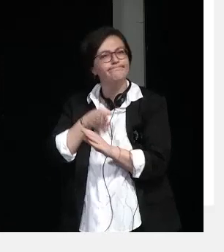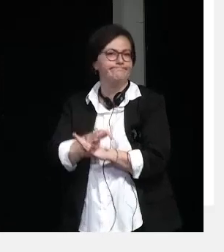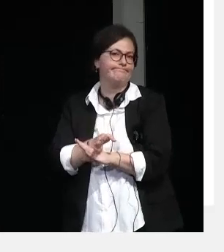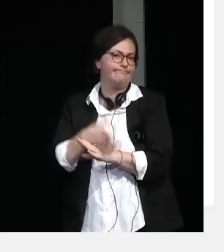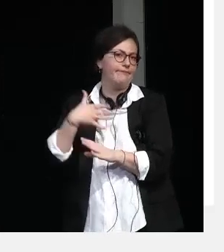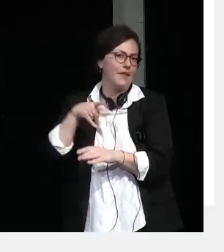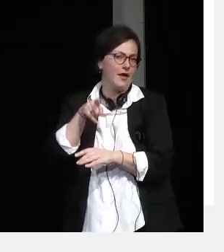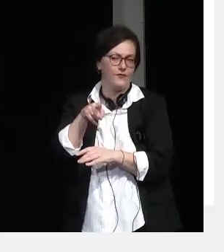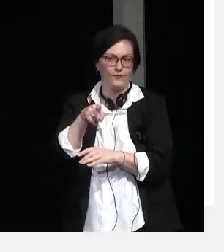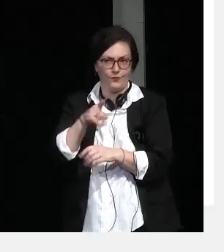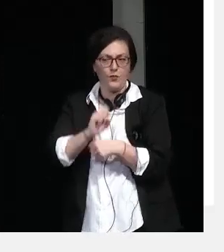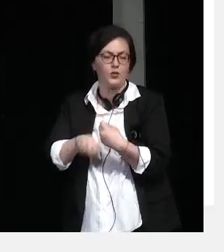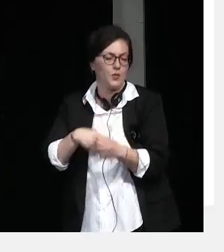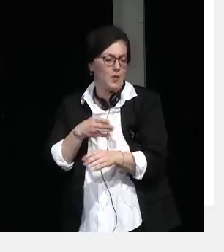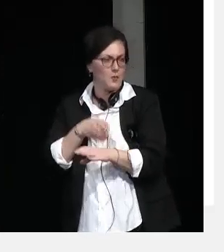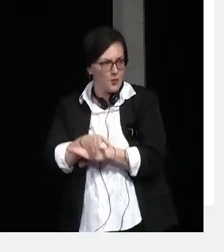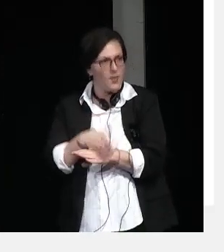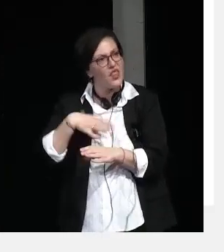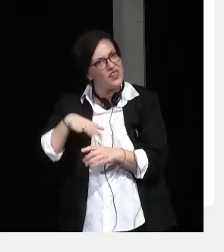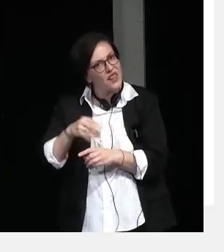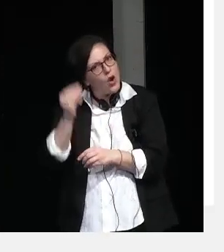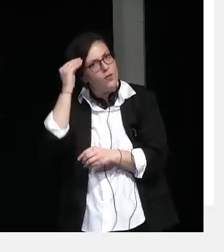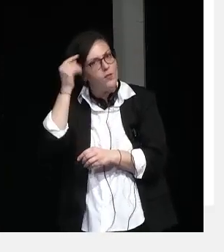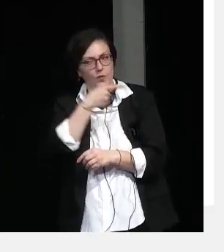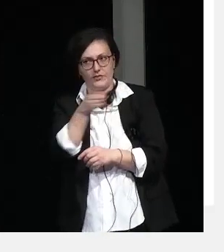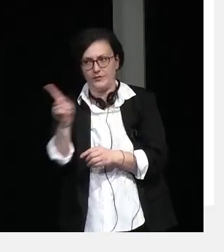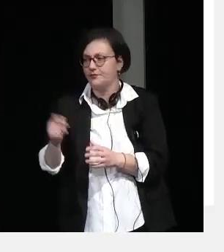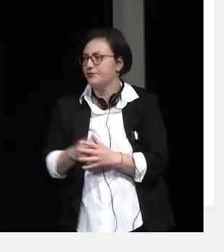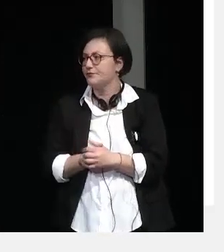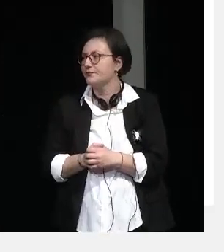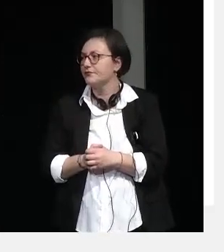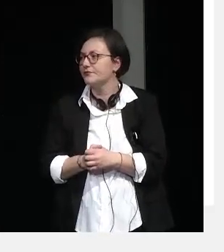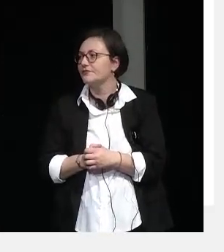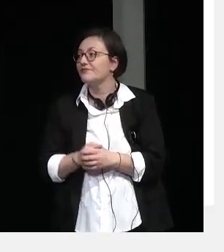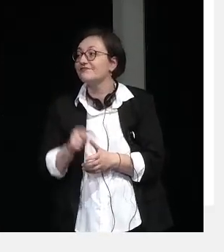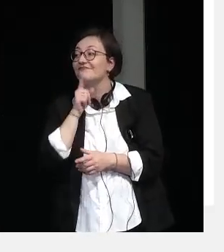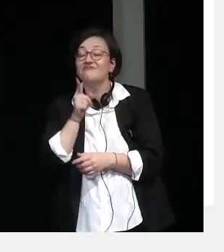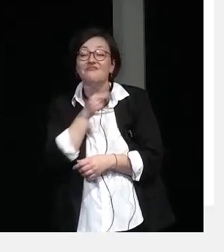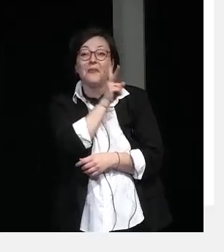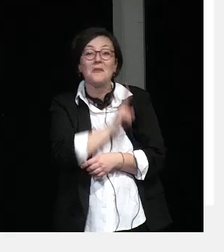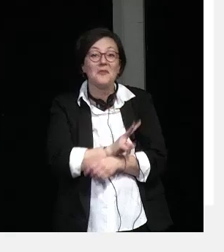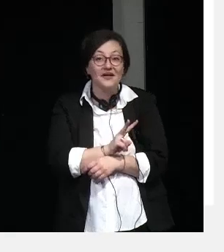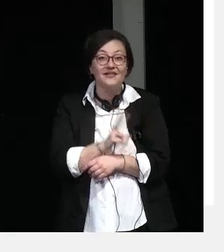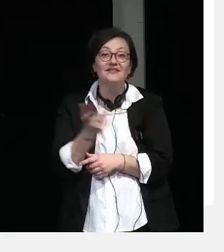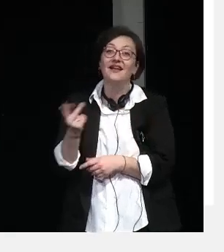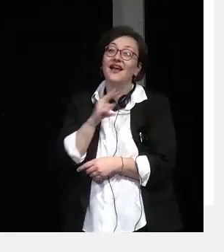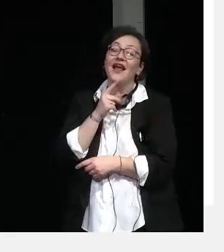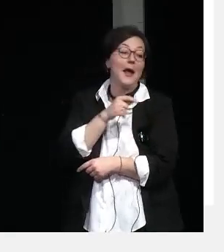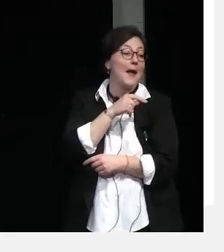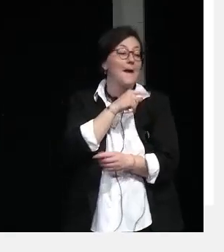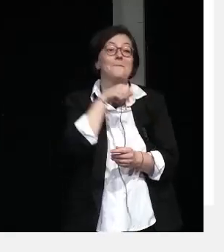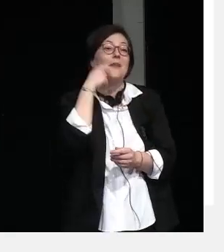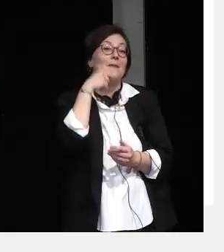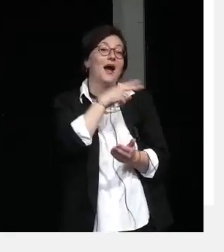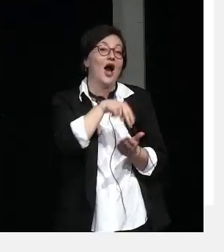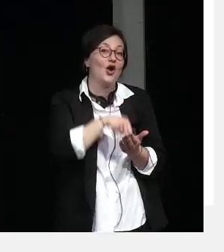πολύ. Είναι μια αρχή πολύ σημαντική. Πάρα πολύ σημαντική. Και γι' αυτό υπάρχουν οι μαμάδες, για να μας θυμίζουν αυτά που ξεχνάμε. Ακριβώς, ναι.